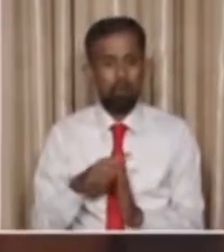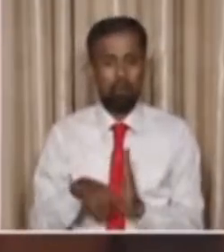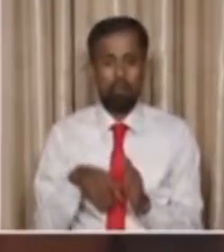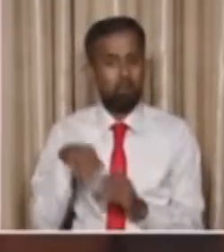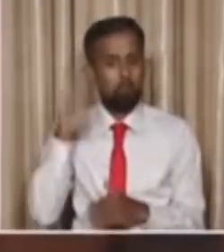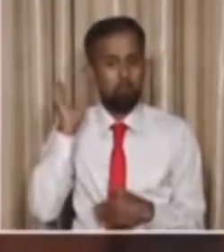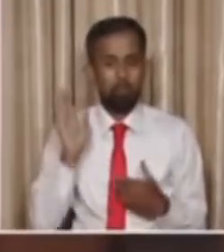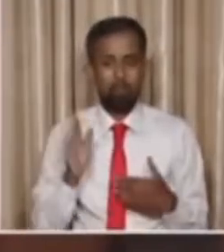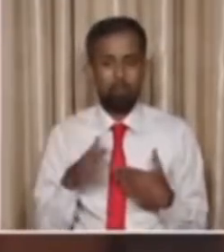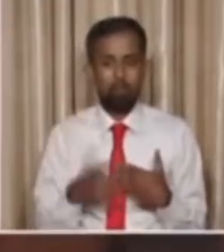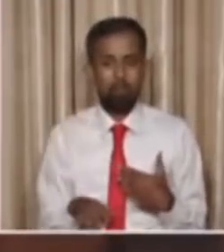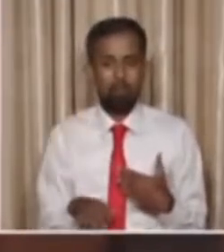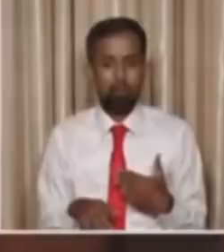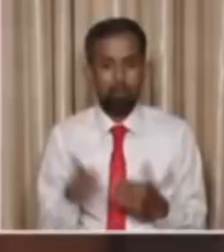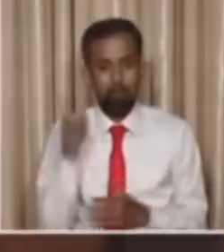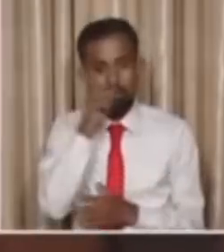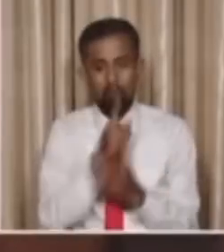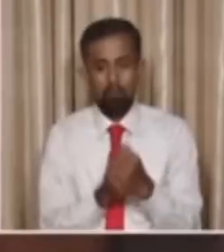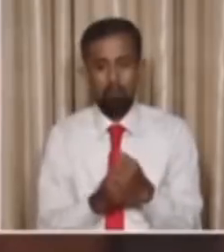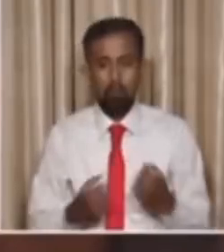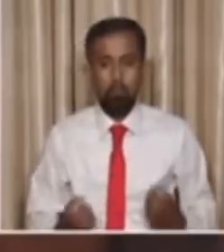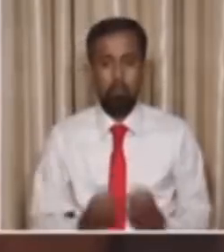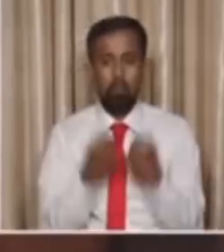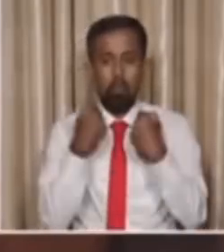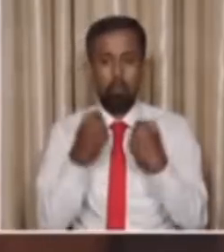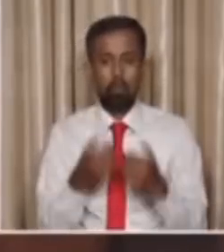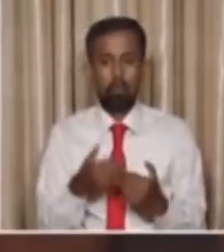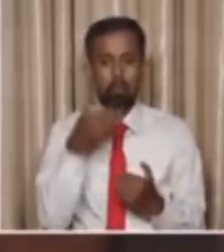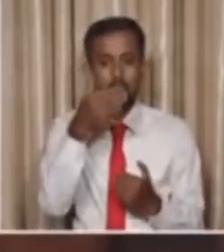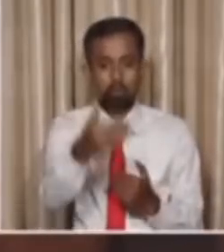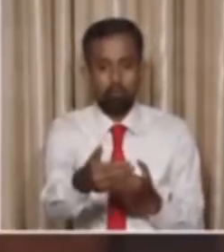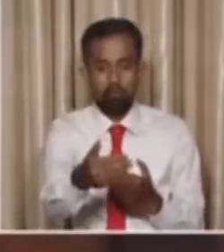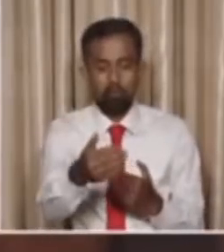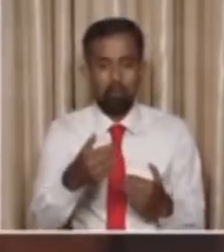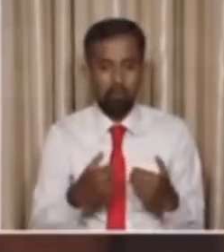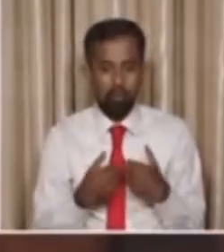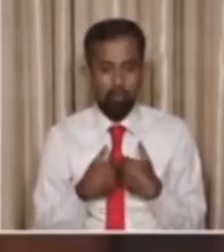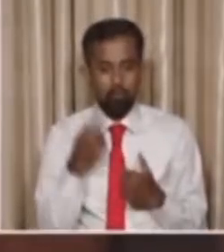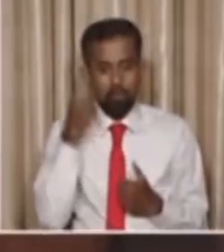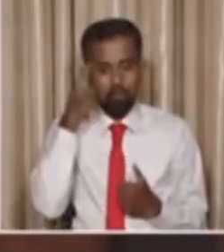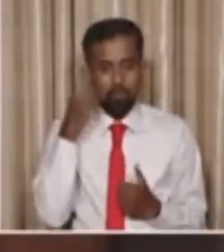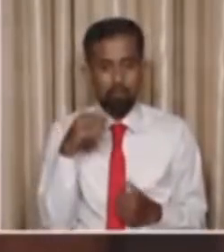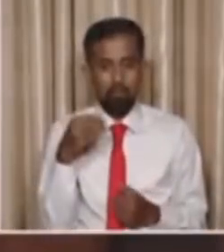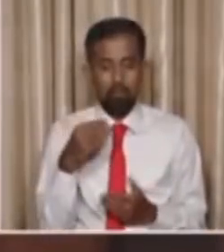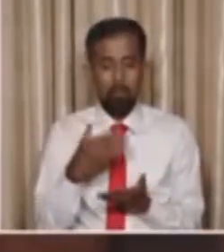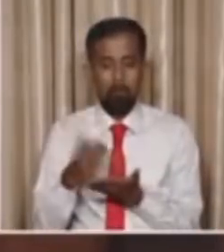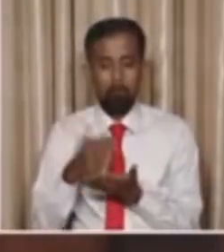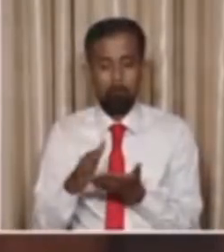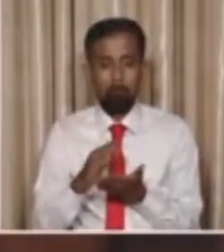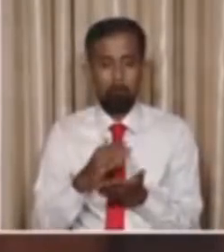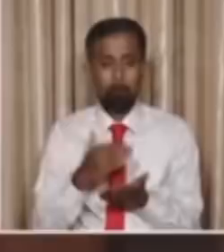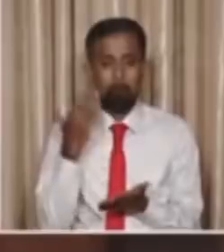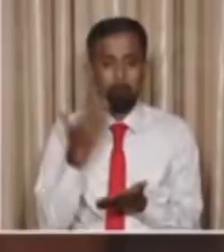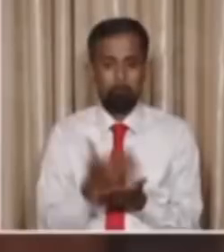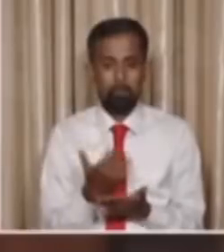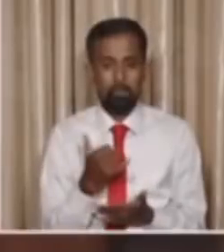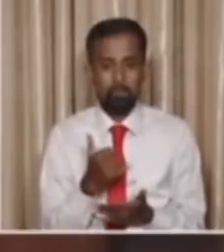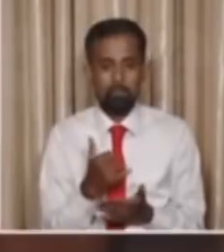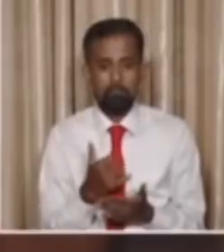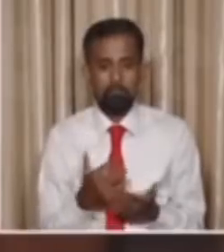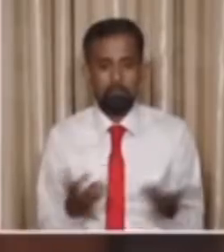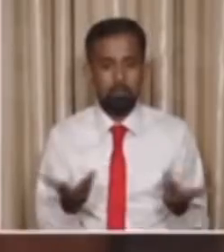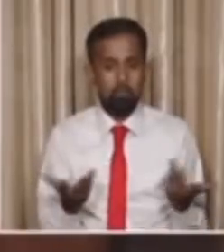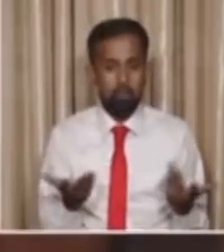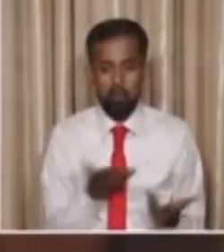එහෙම ආගමික ගැටුමක් ඇති කරලා ඉදිරි අනාගතයේදී මොකද අපි දන්නවා මේ ණය ප්‍රතිවගත කිරීම වගේ දේවල් සමහර අය වෙන්න බැරි වෙන්න